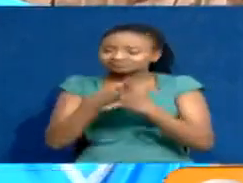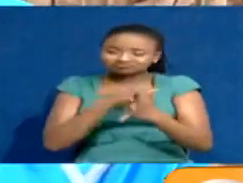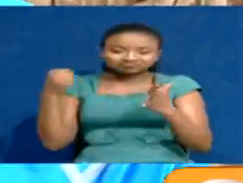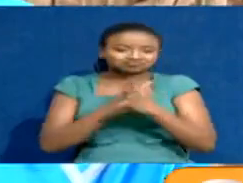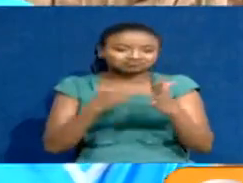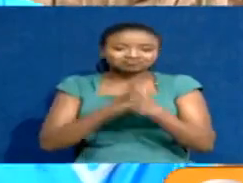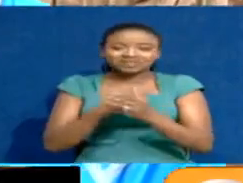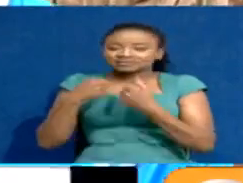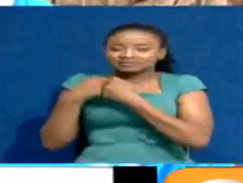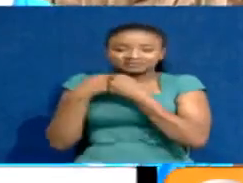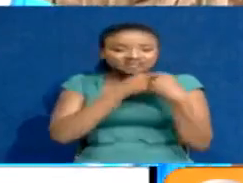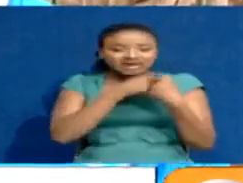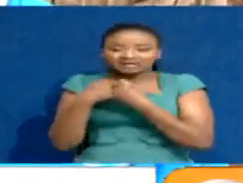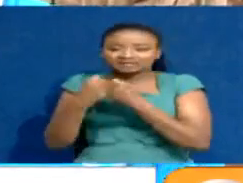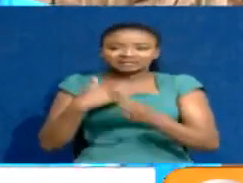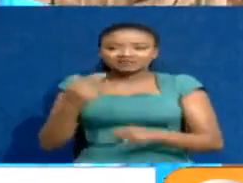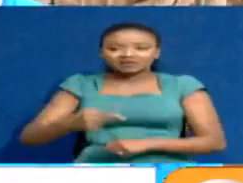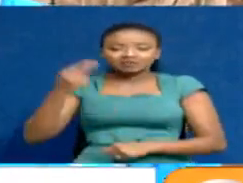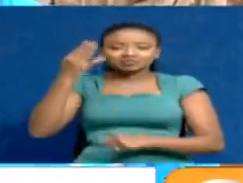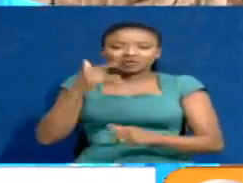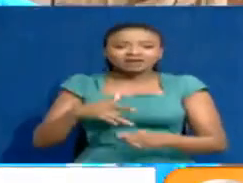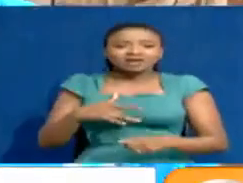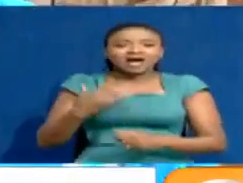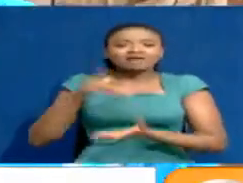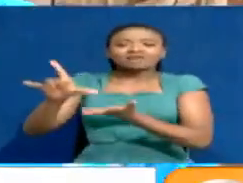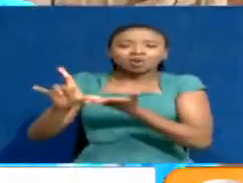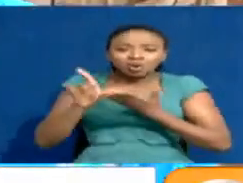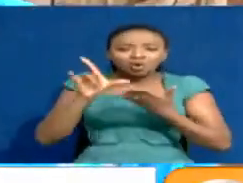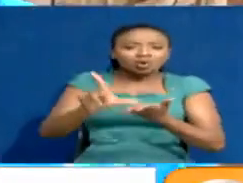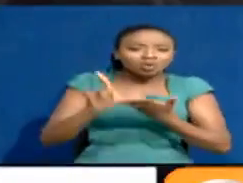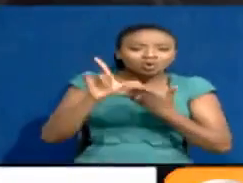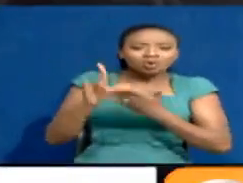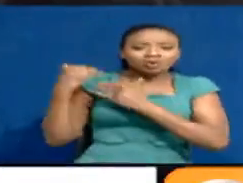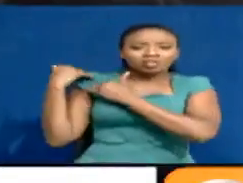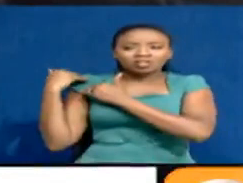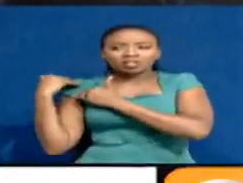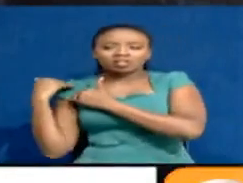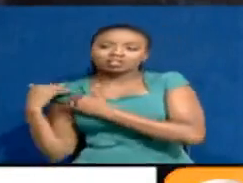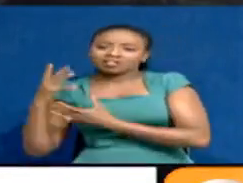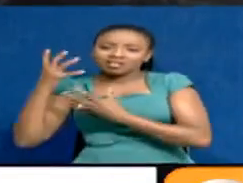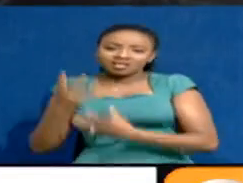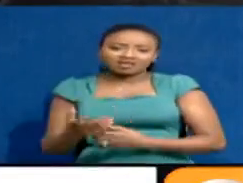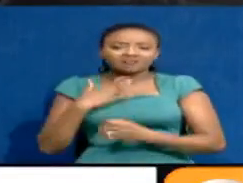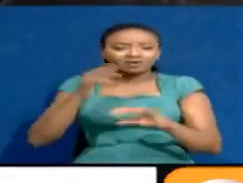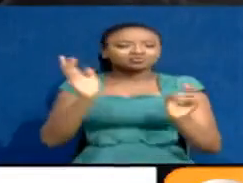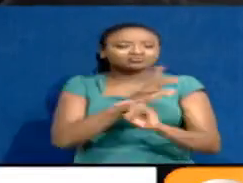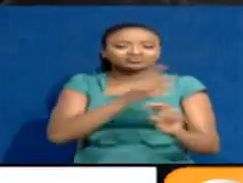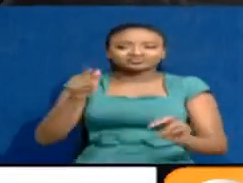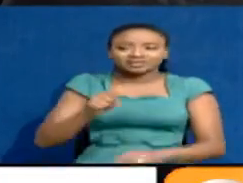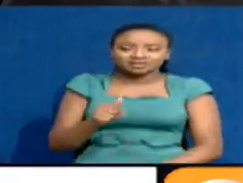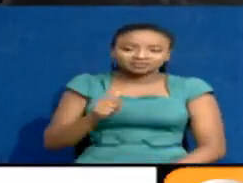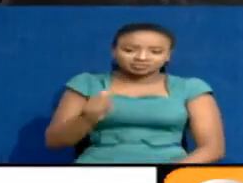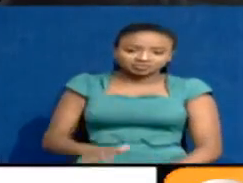struggled. I have like burden of loans on my shoulders because of her. Kisa hiki kimeripotiwa katika kituo